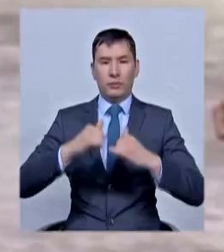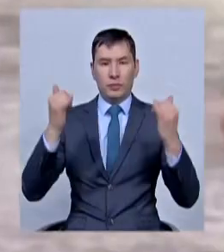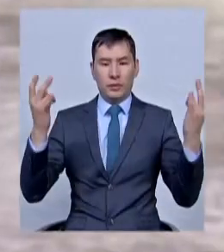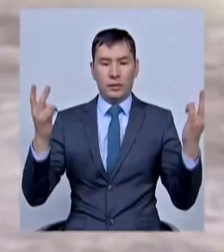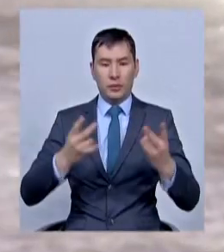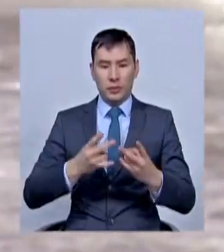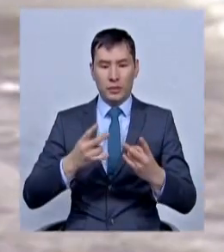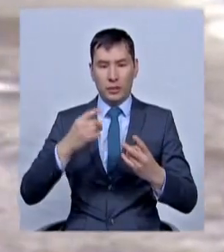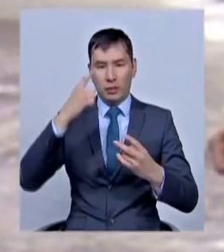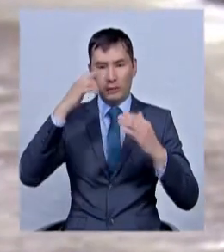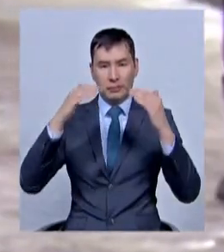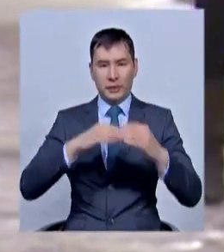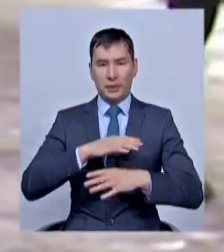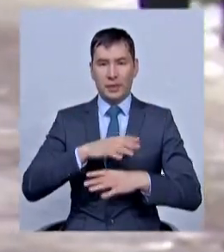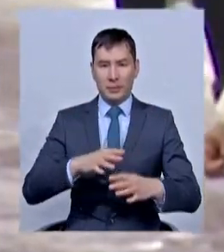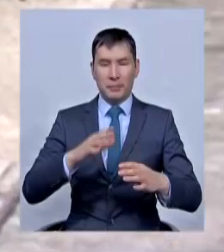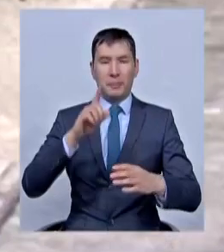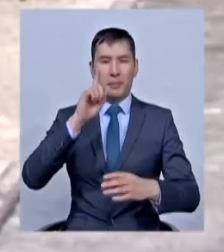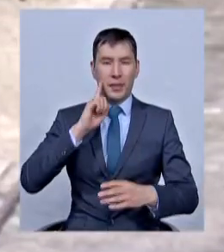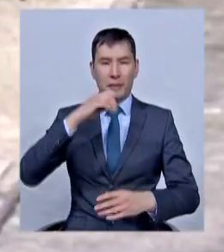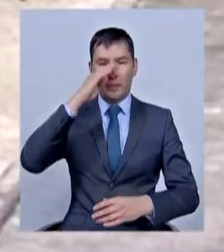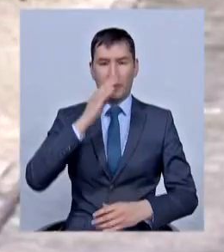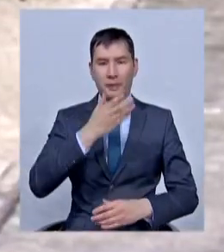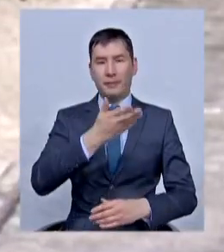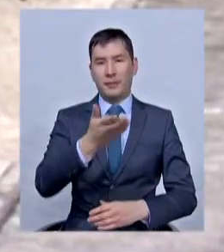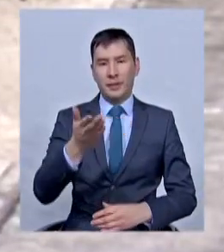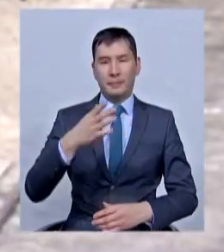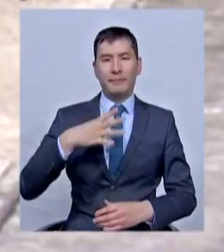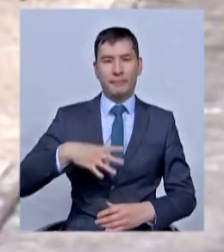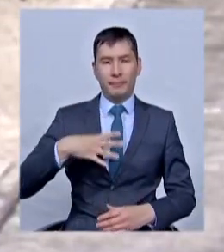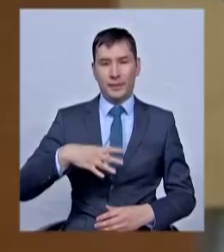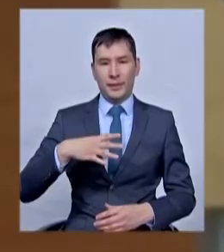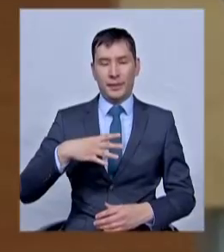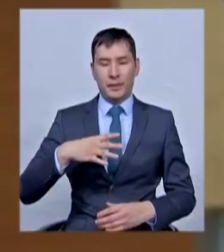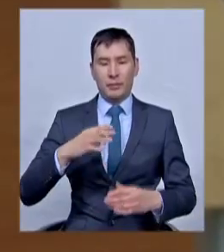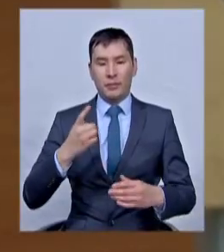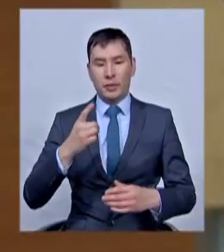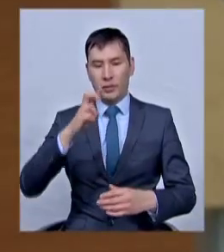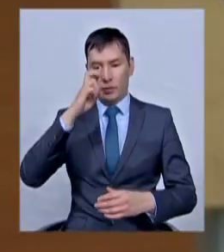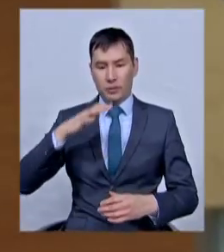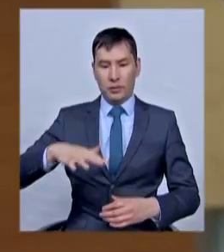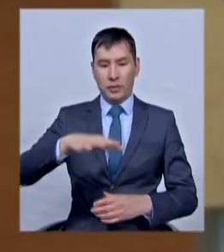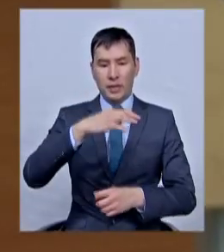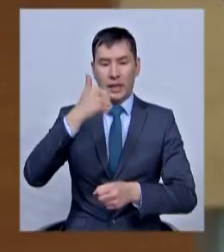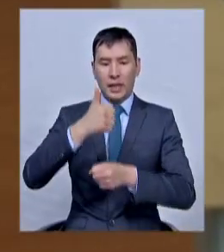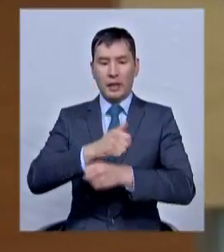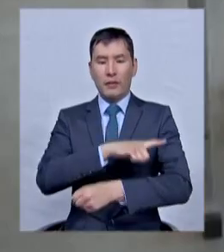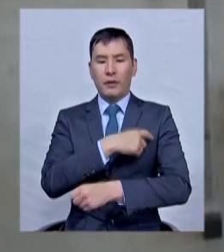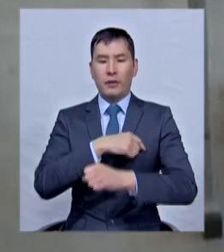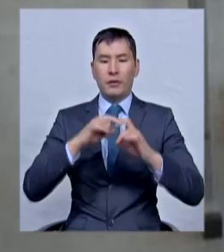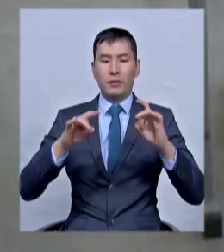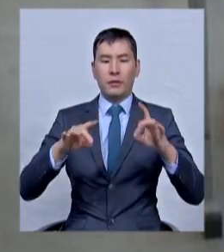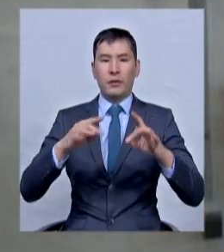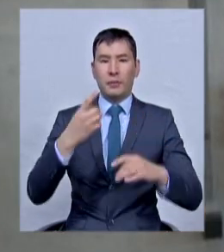қалды. Ата-аналарды шыдамдылық танытып, қазіргі ахуалға түсіністікпен қарауға шақырды. Айта кетейік, еліміздің бас дәрігерінің дерегі бойынша